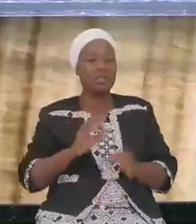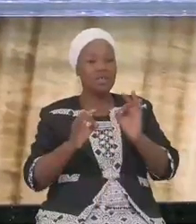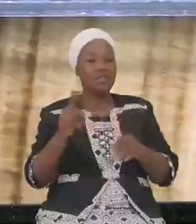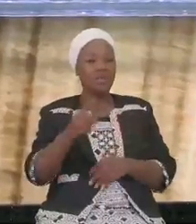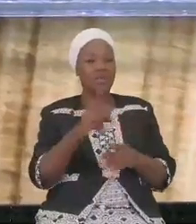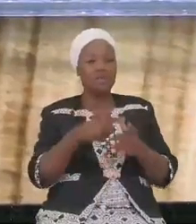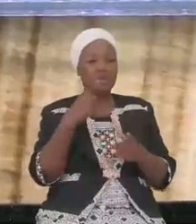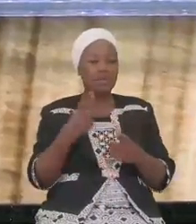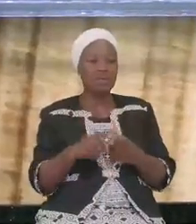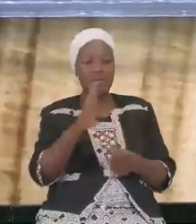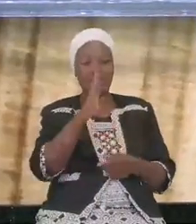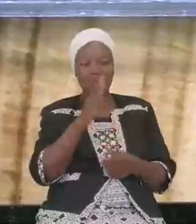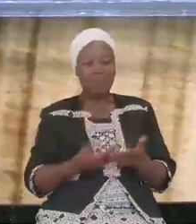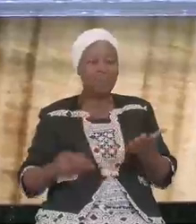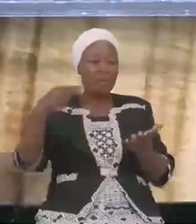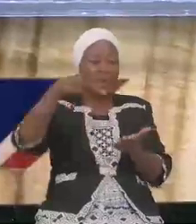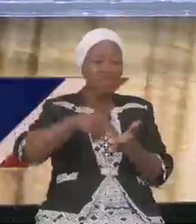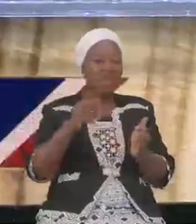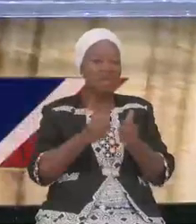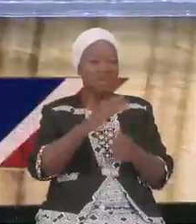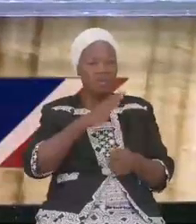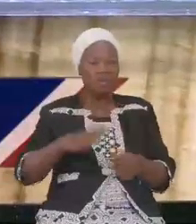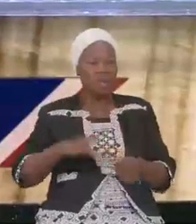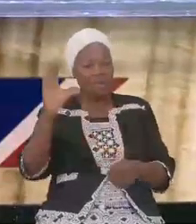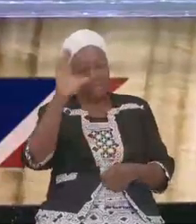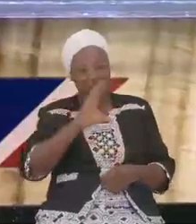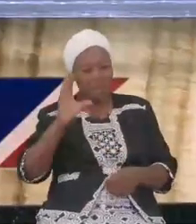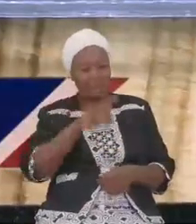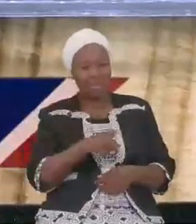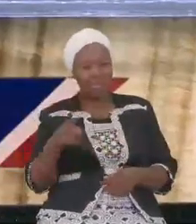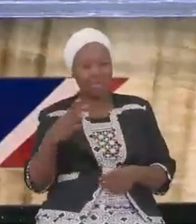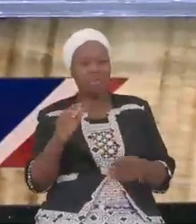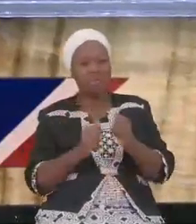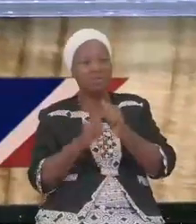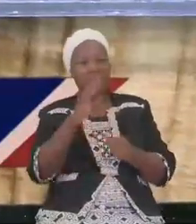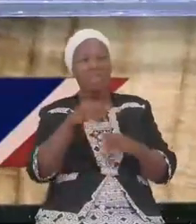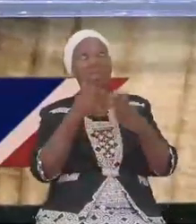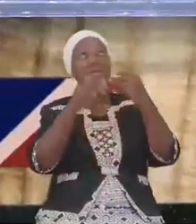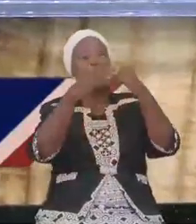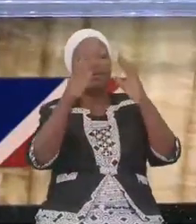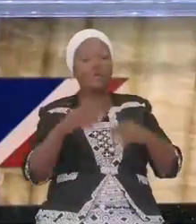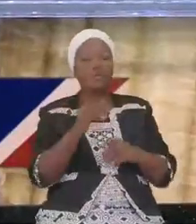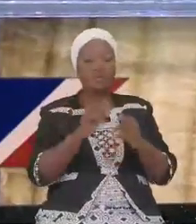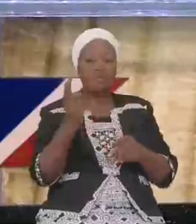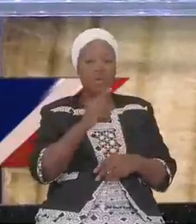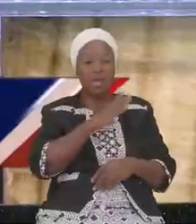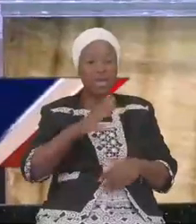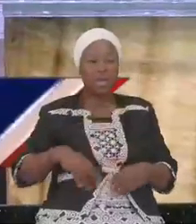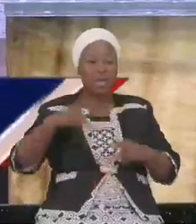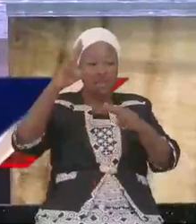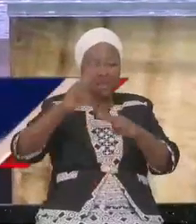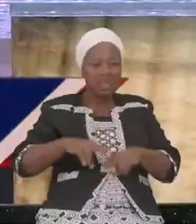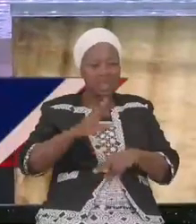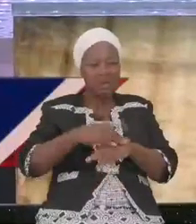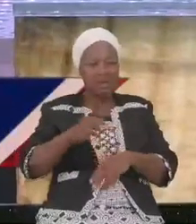vous êtes ressuscité avec Christ, cherchez les choses d'en haut, où Christ est assis à la